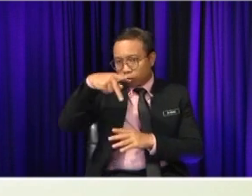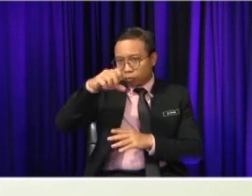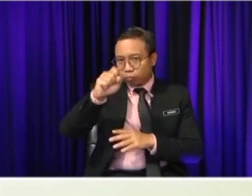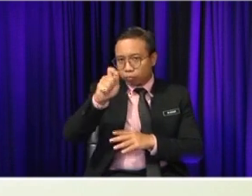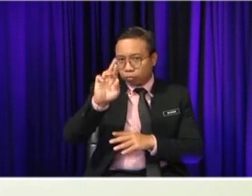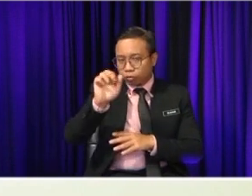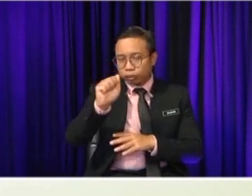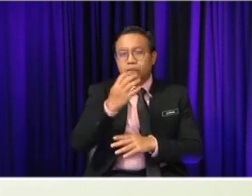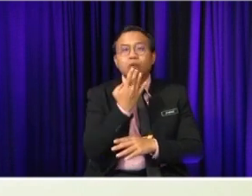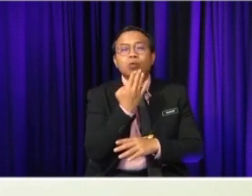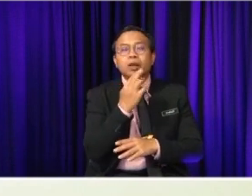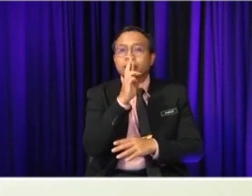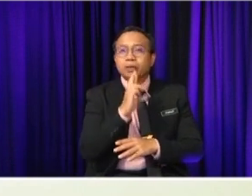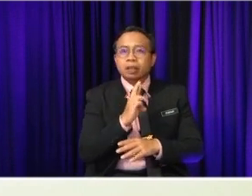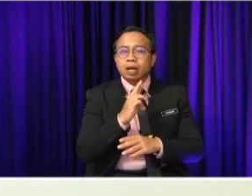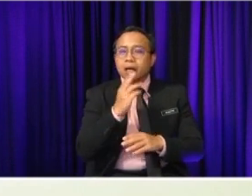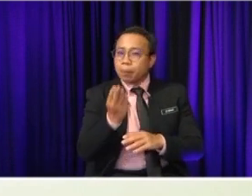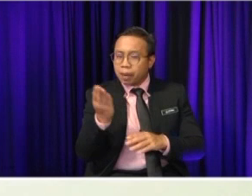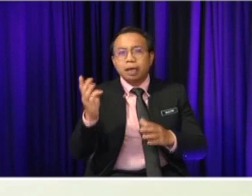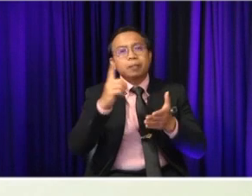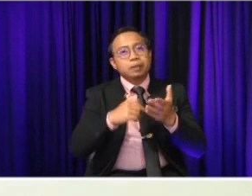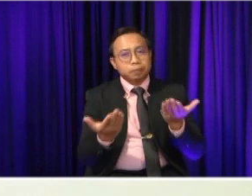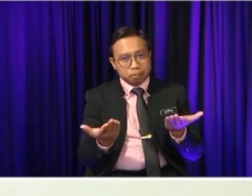merah itu produk tentang apa